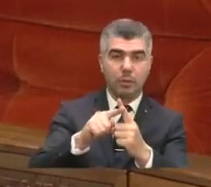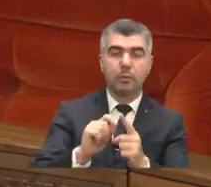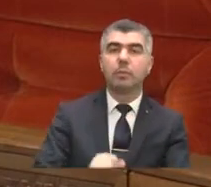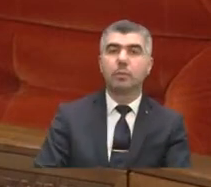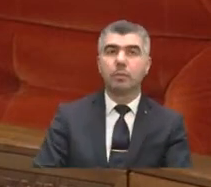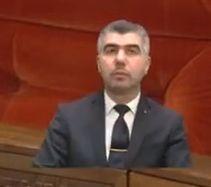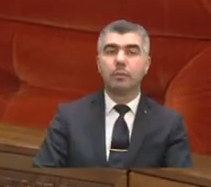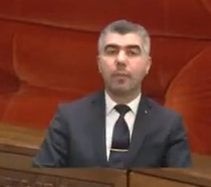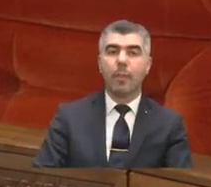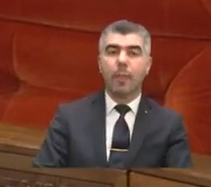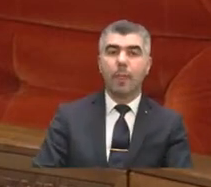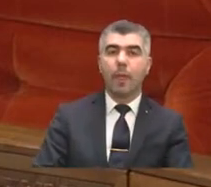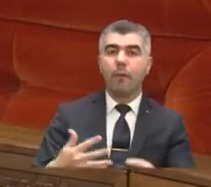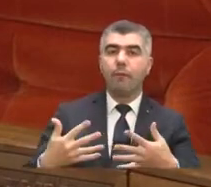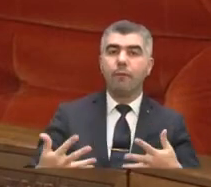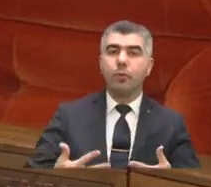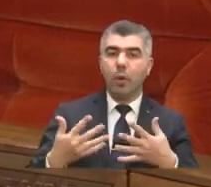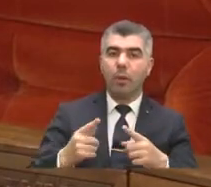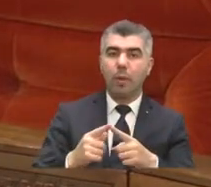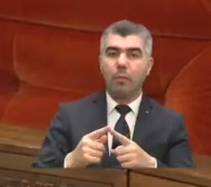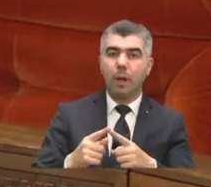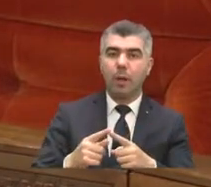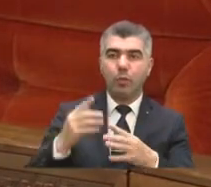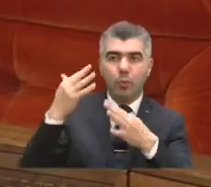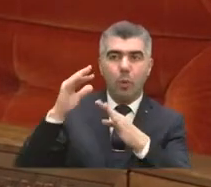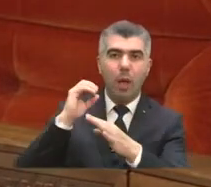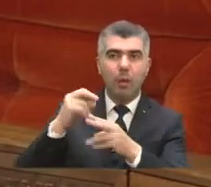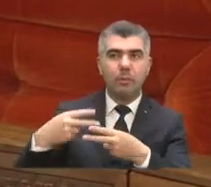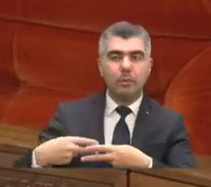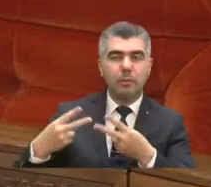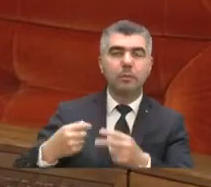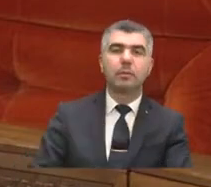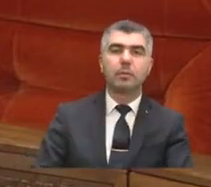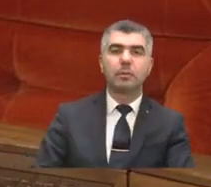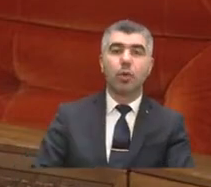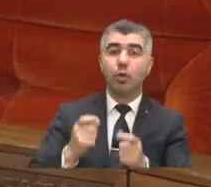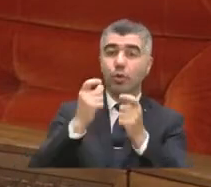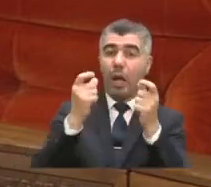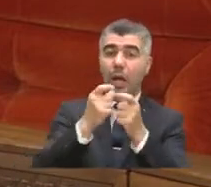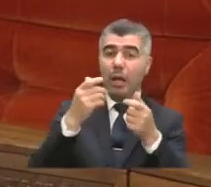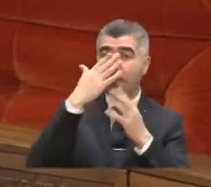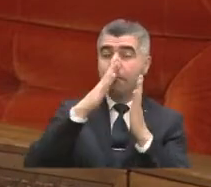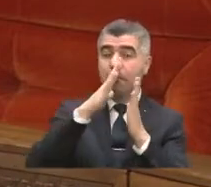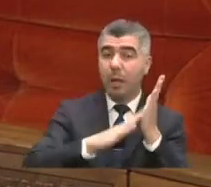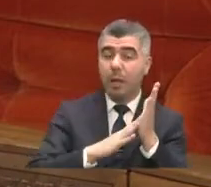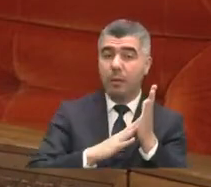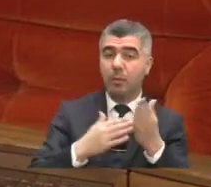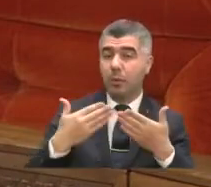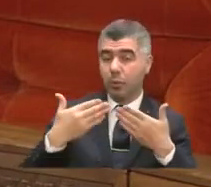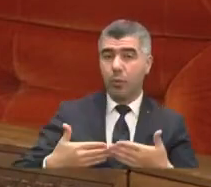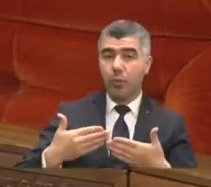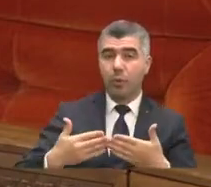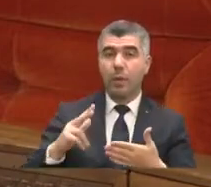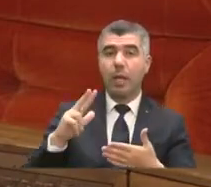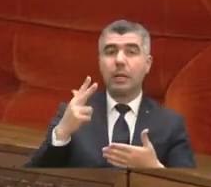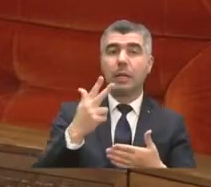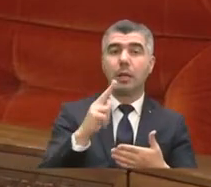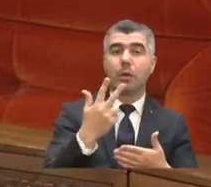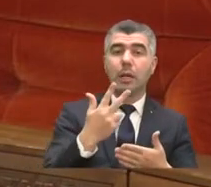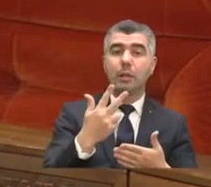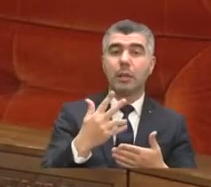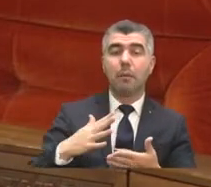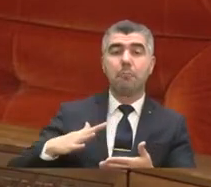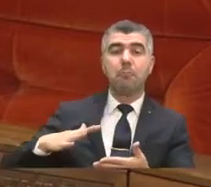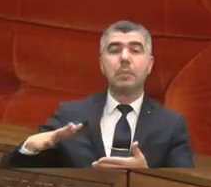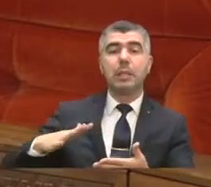كافي بالأسواق ديال الإصدار ديال السياح. الشركة ديال الخطوط الملكية تتربط اليوم 33 ديال المدن الأوروبية